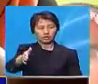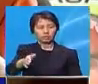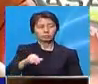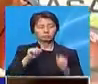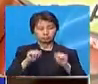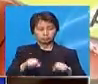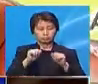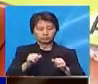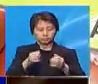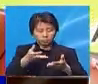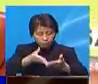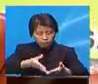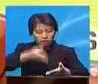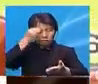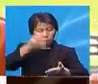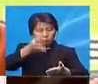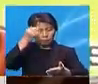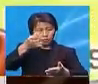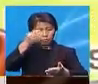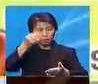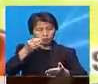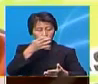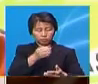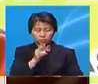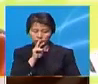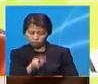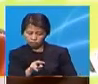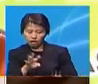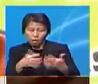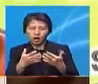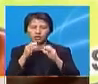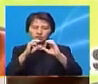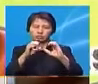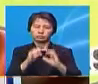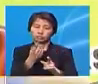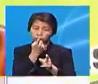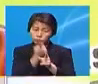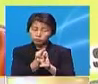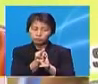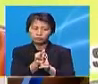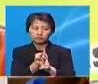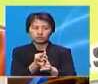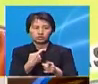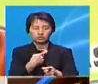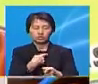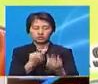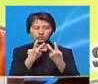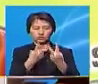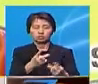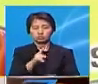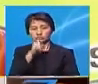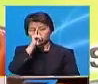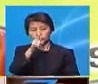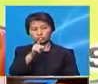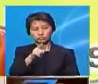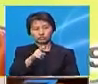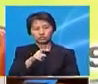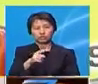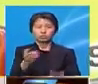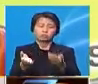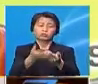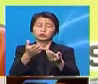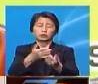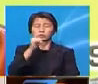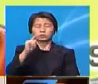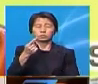dapat mempelajari dan melihat bagaimana kaedah cara yang betul. Yang kita lihat sebenarnya mudah